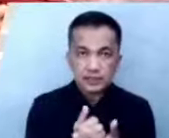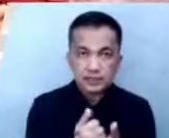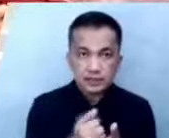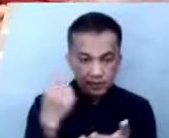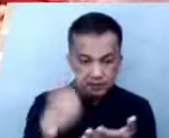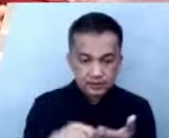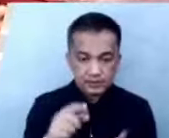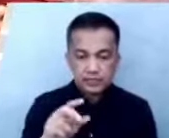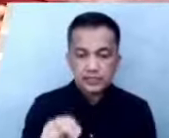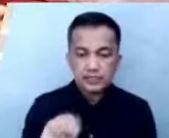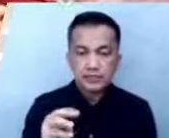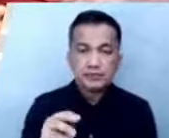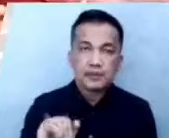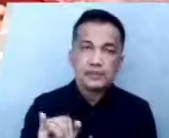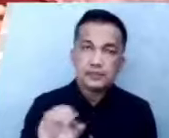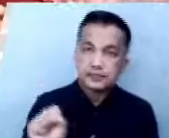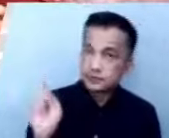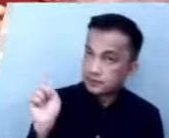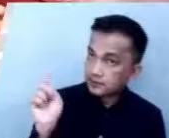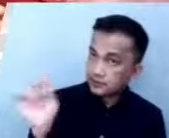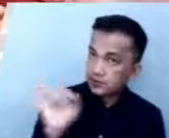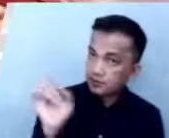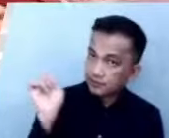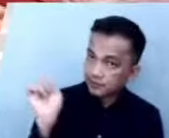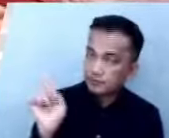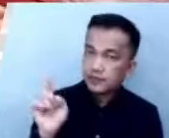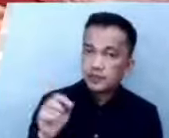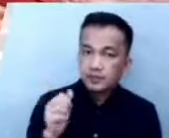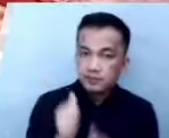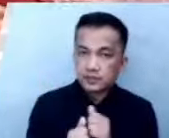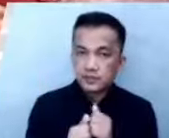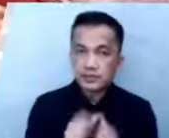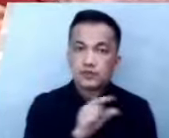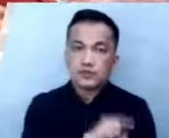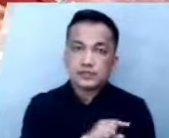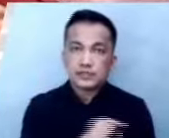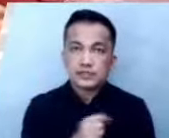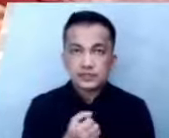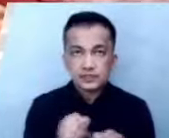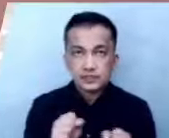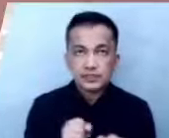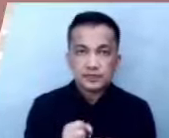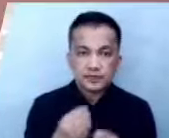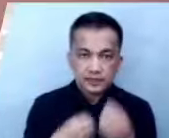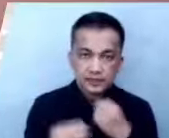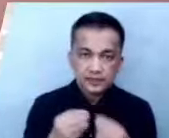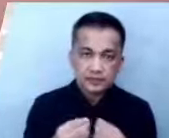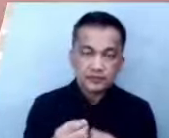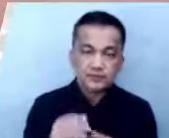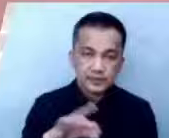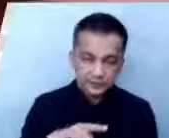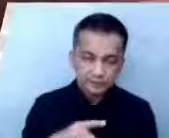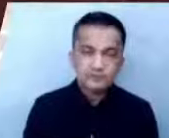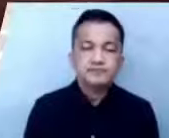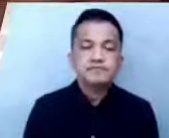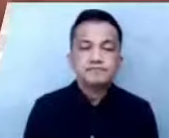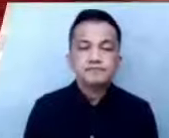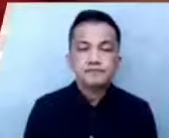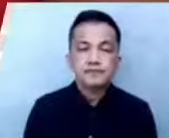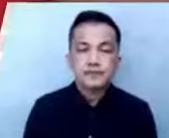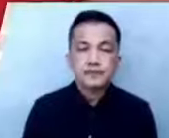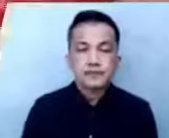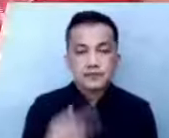tulad nito. Ibig niyan sabihin, dekalidad at ligtas ang karning inyong kakainin. Para sa GMA Integrated